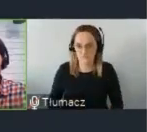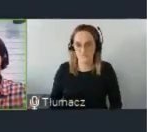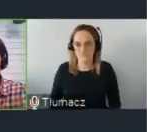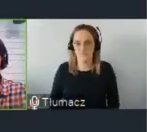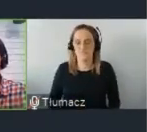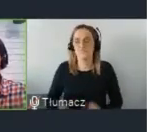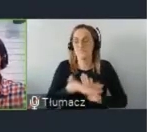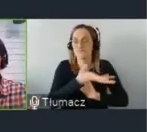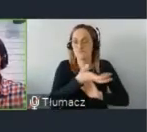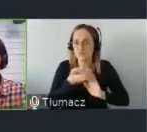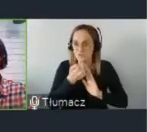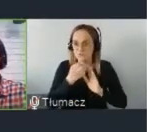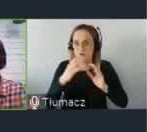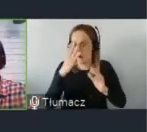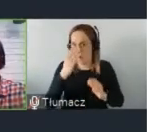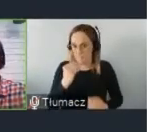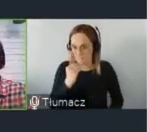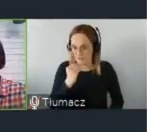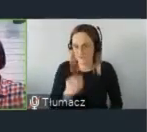pobrać ten obrazek.